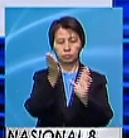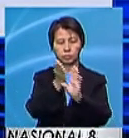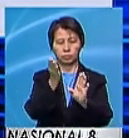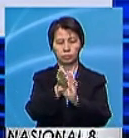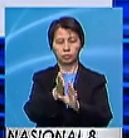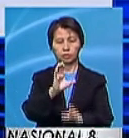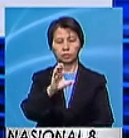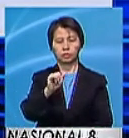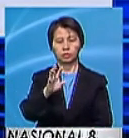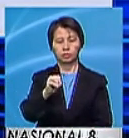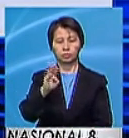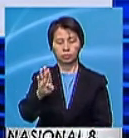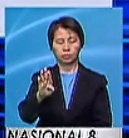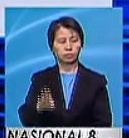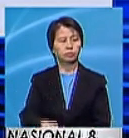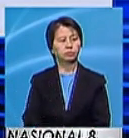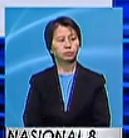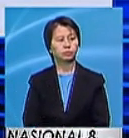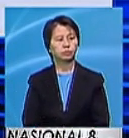itu.